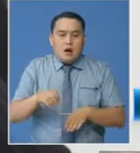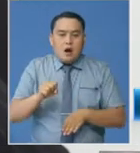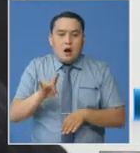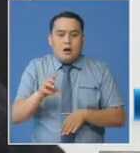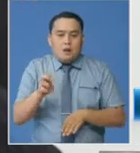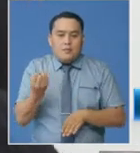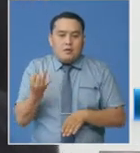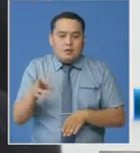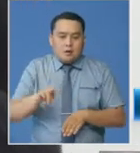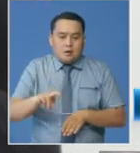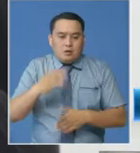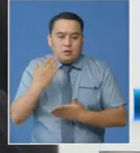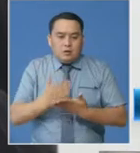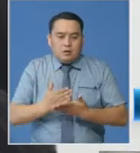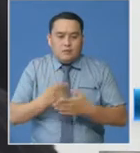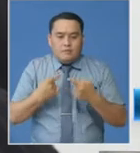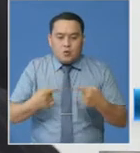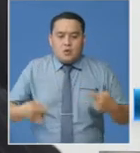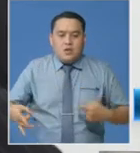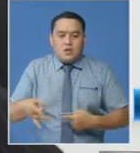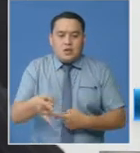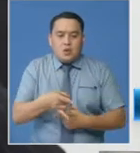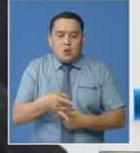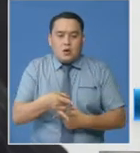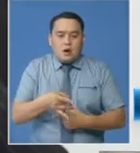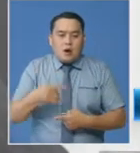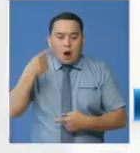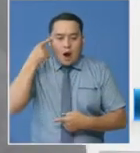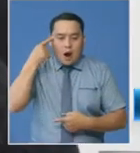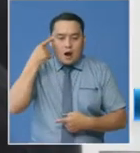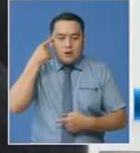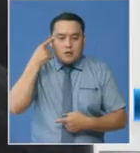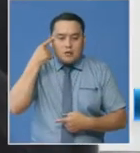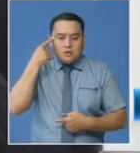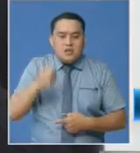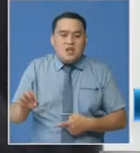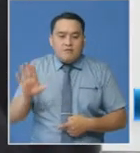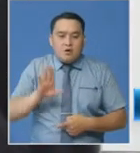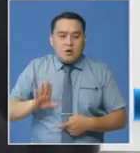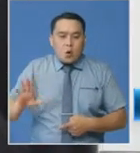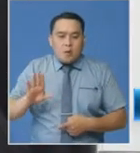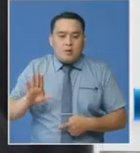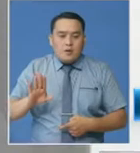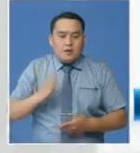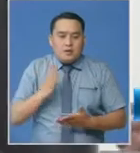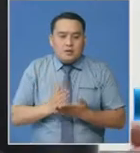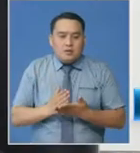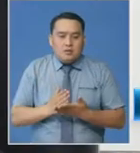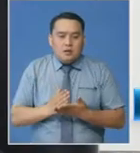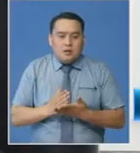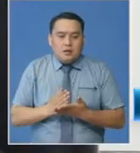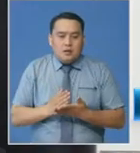есть ислам, допустим, в других регионах, например, в Средней Азии, ислам в Европе, евроислам называют. Так